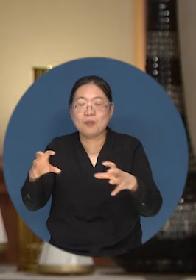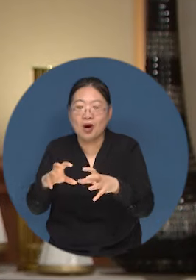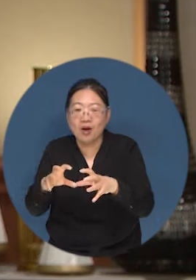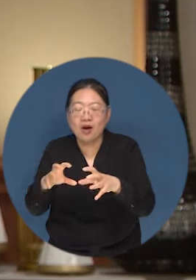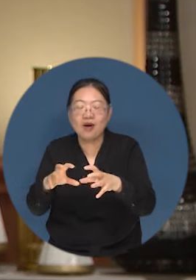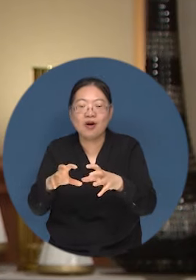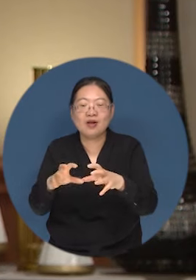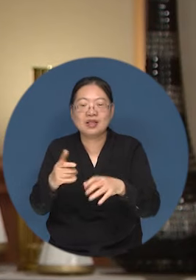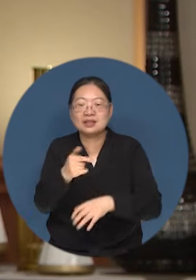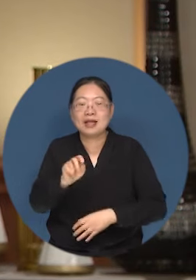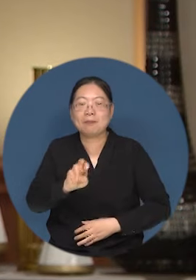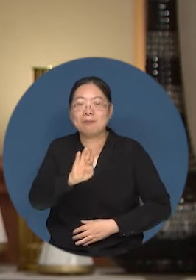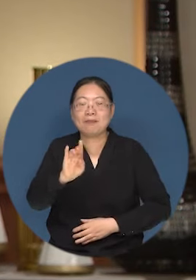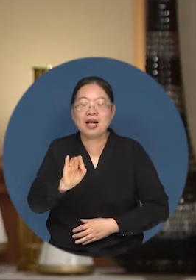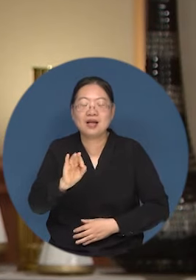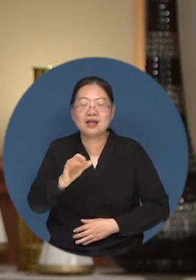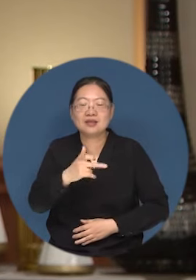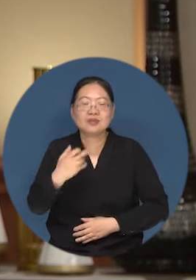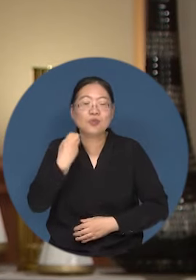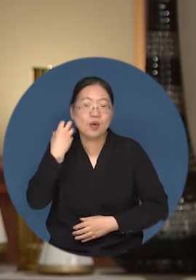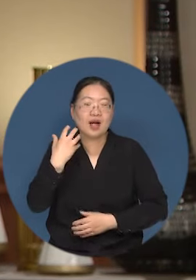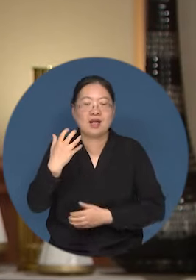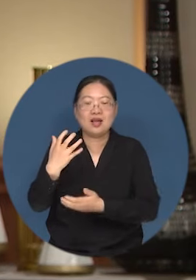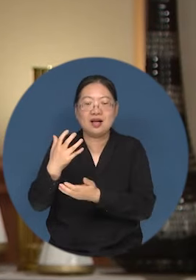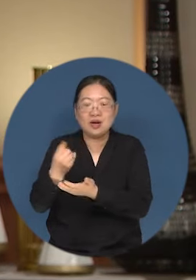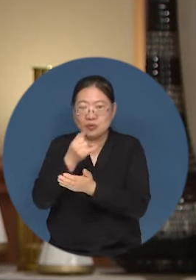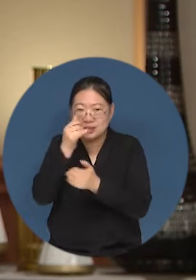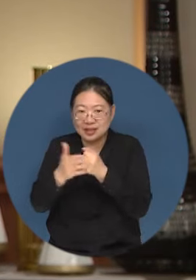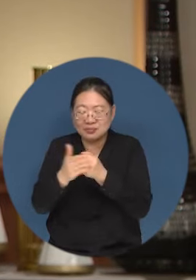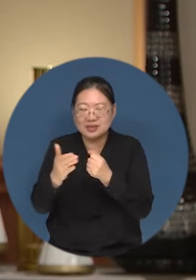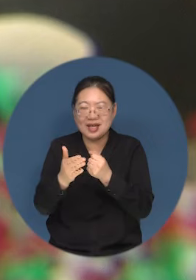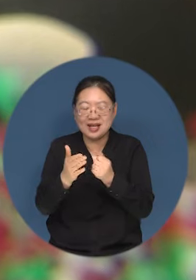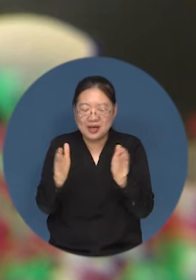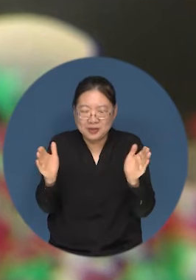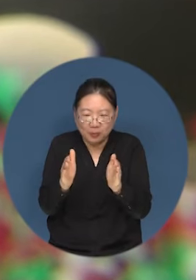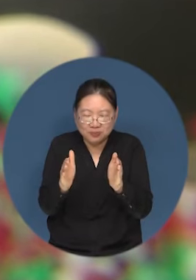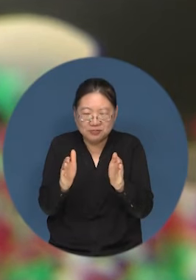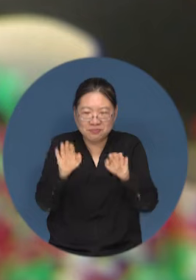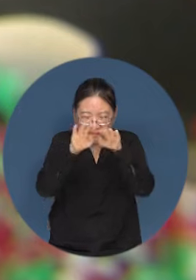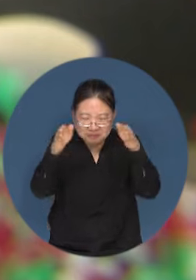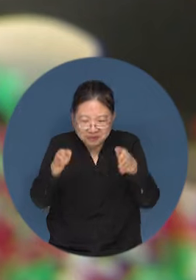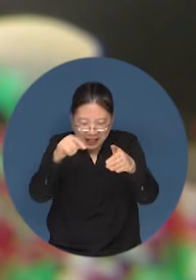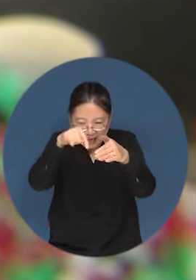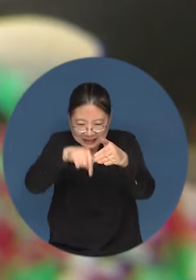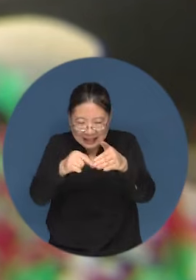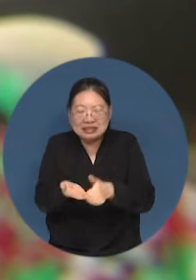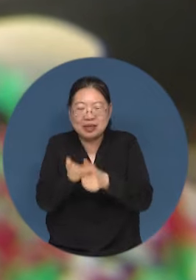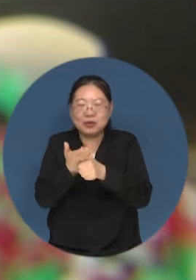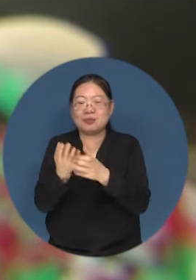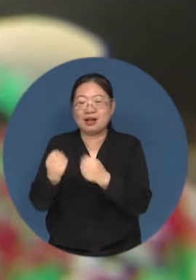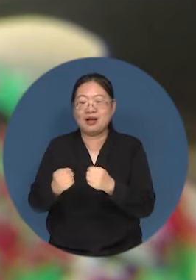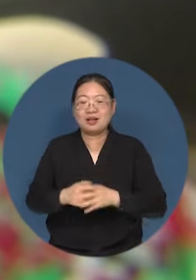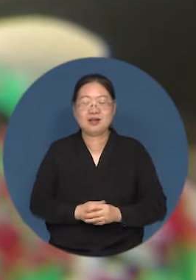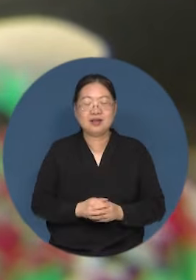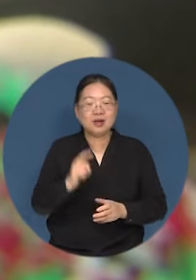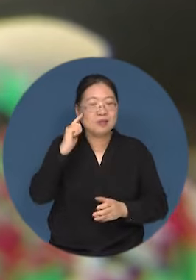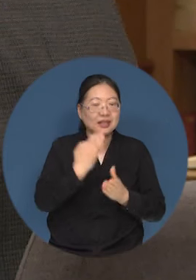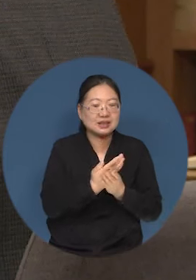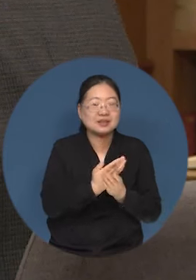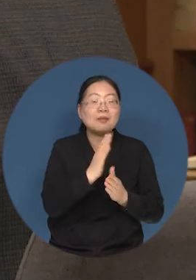가지고 있거든요. 네, 네. 그래서 수족관에서 많이 사육되고 있습니다. 아, 제가 그 박사님 말씀 듣고 이렇게 추정해